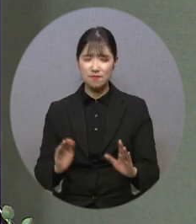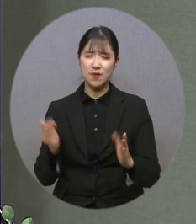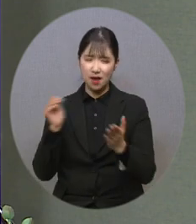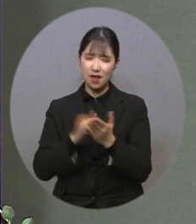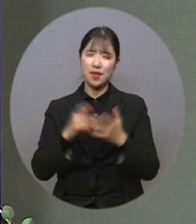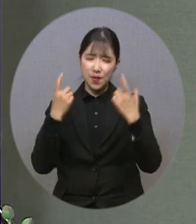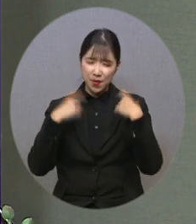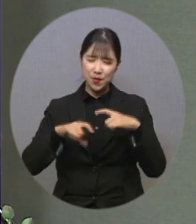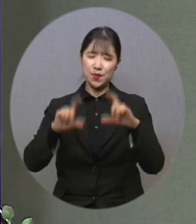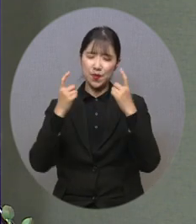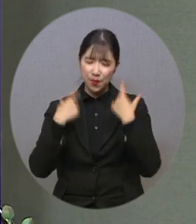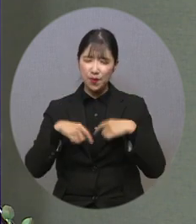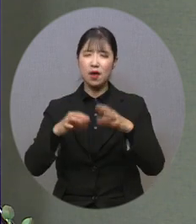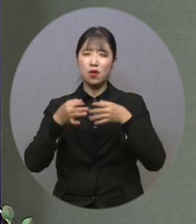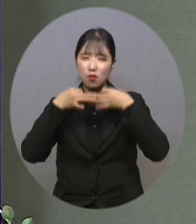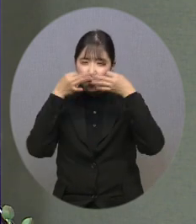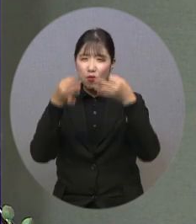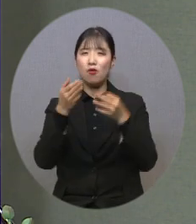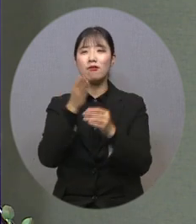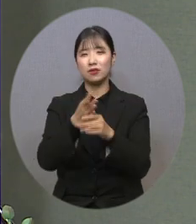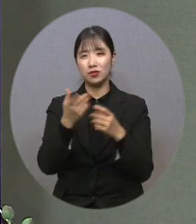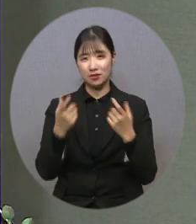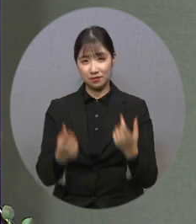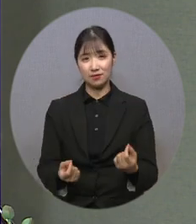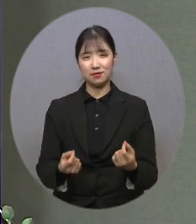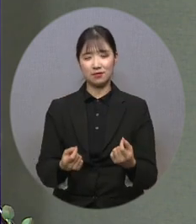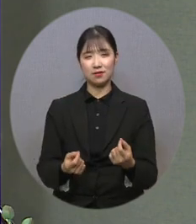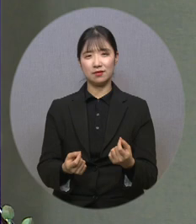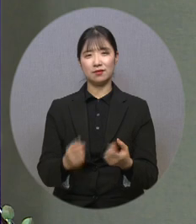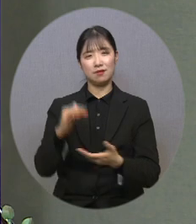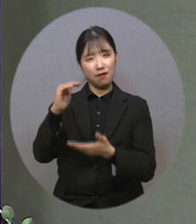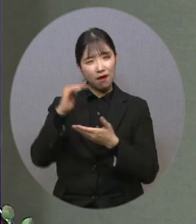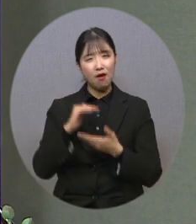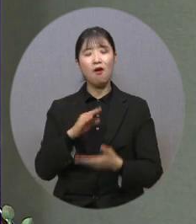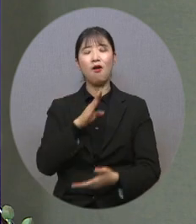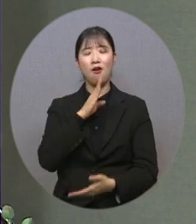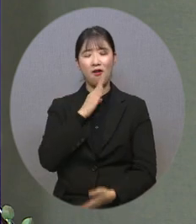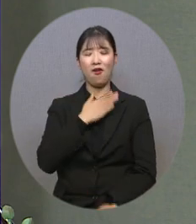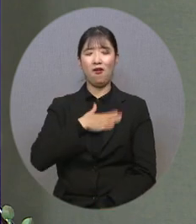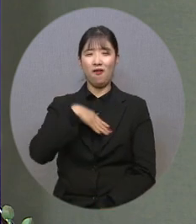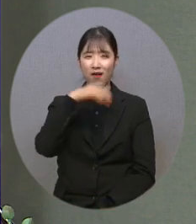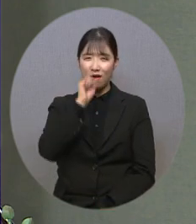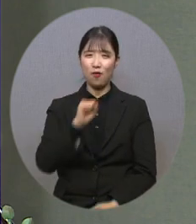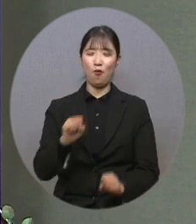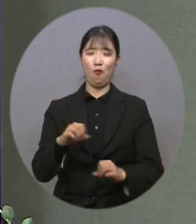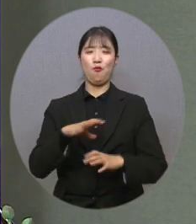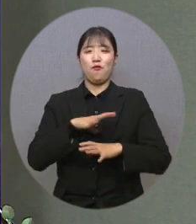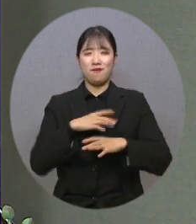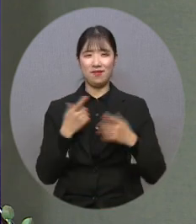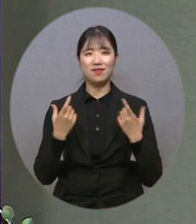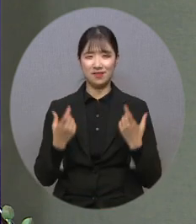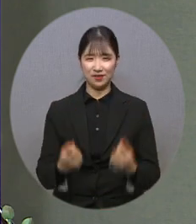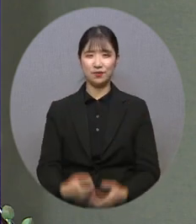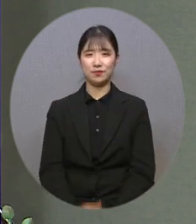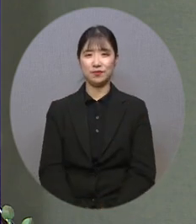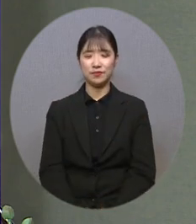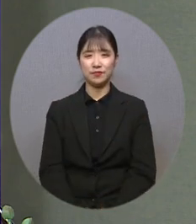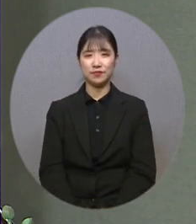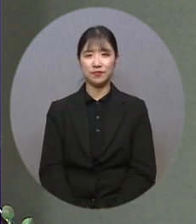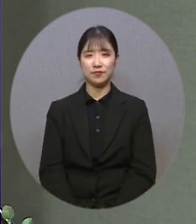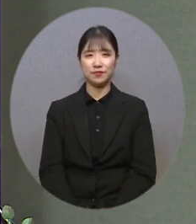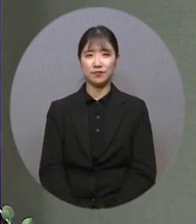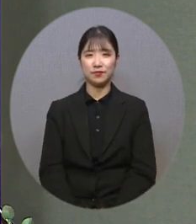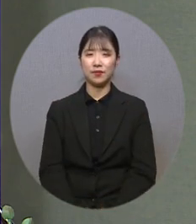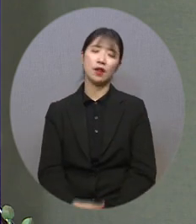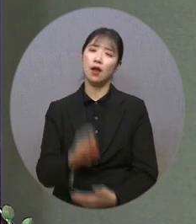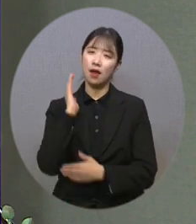예, 불철주야 노력을 하고 네. 계시다고 하니까 굉장히 흐뭇하고 놀라움을 금치 못합니다. 그래서